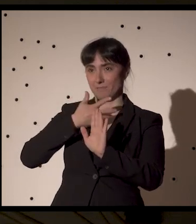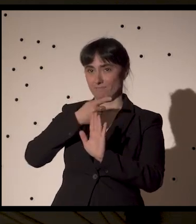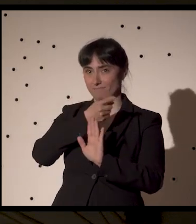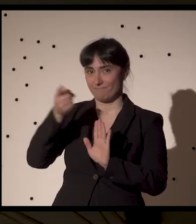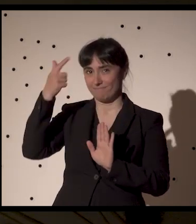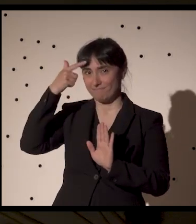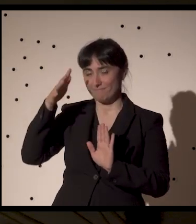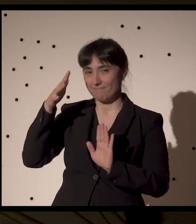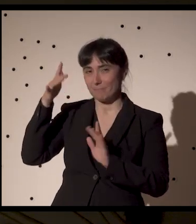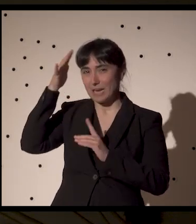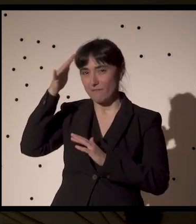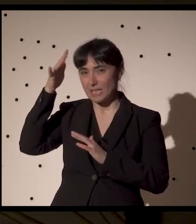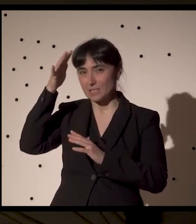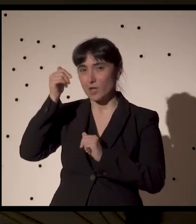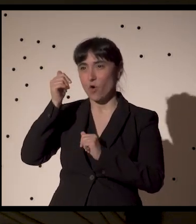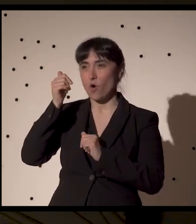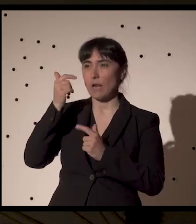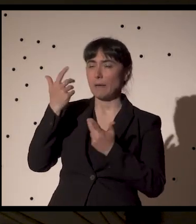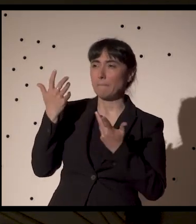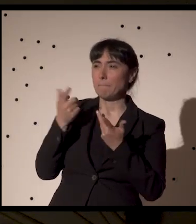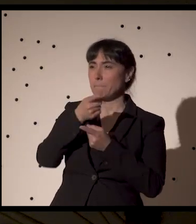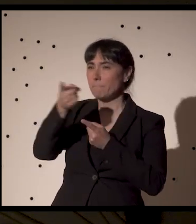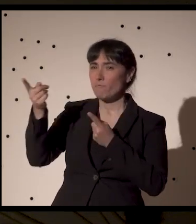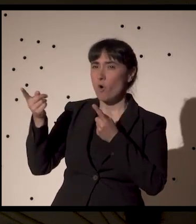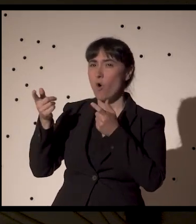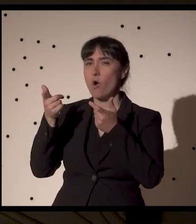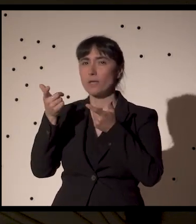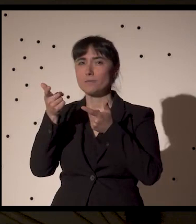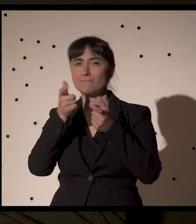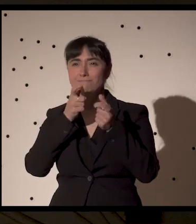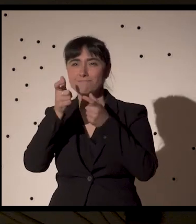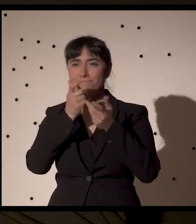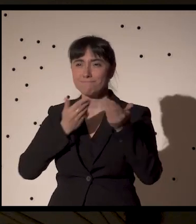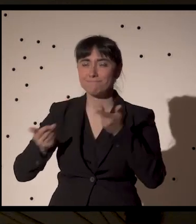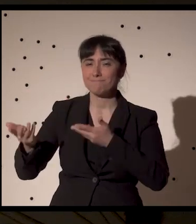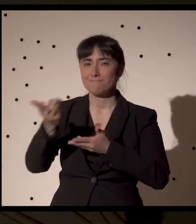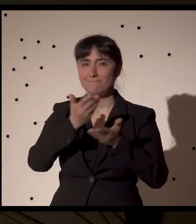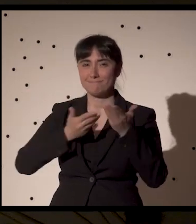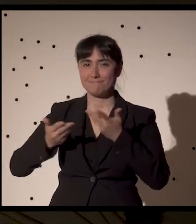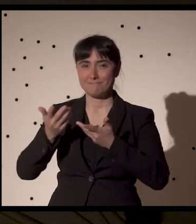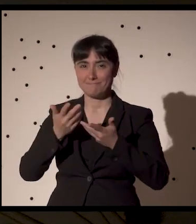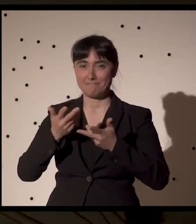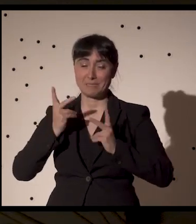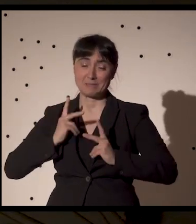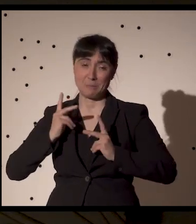riflessione il confronto lo scambio tra di voi la